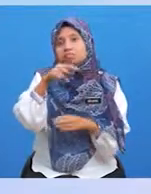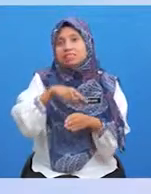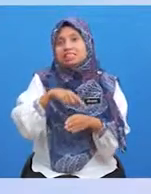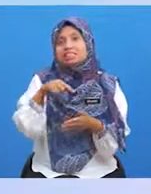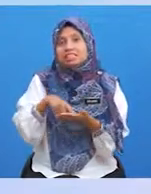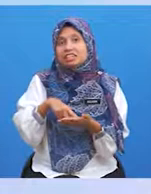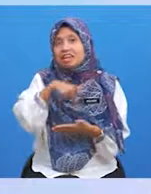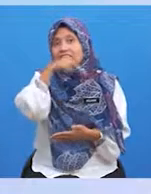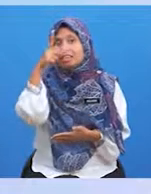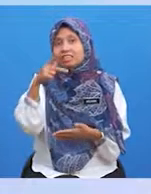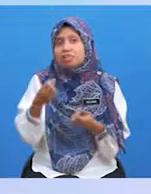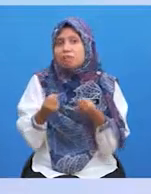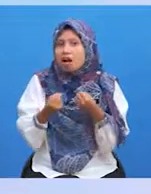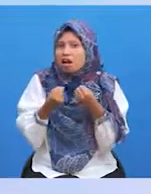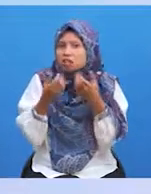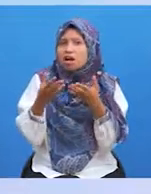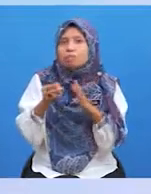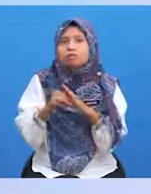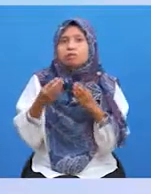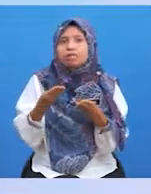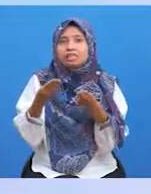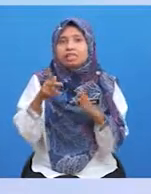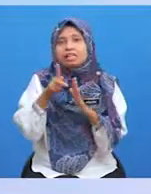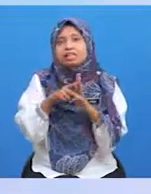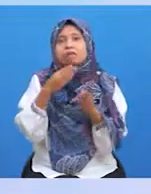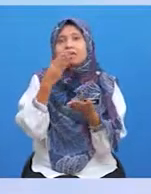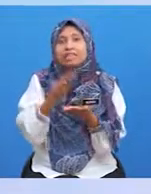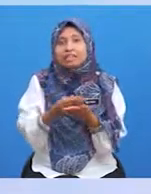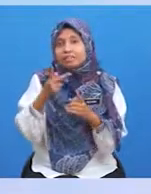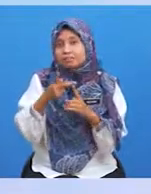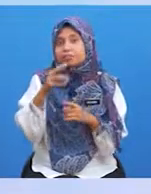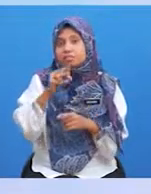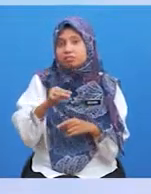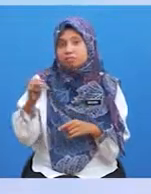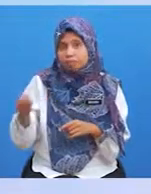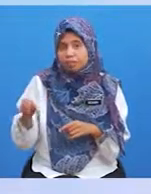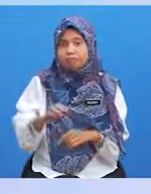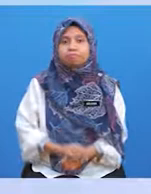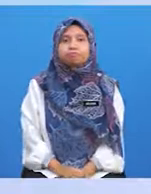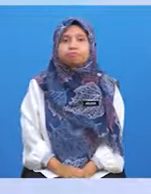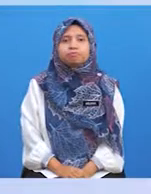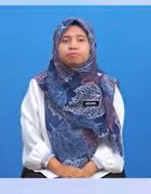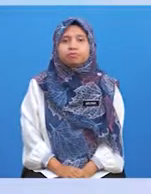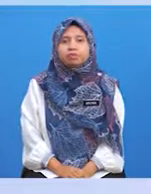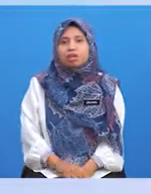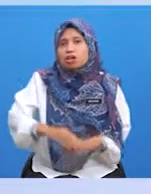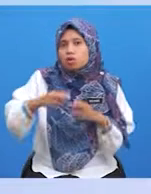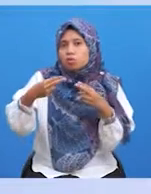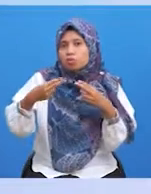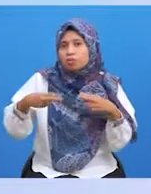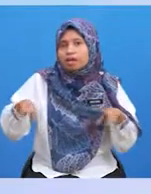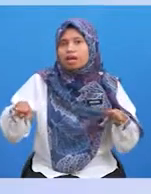pada masa ini kerana banyak memberi kebaikan kepada murid.